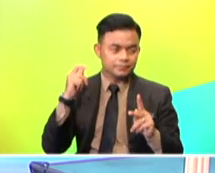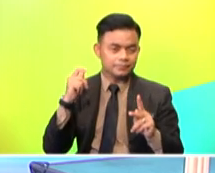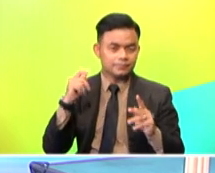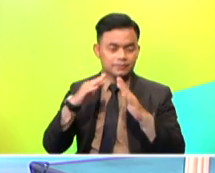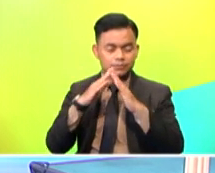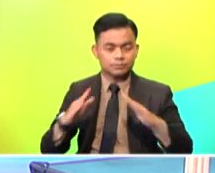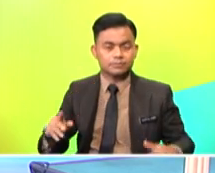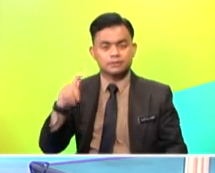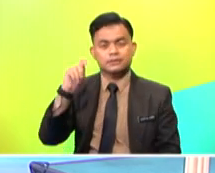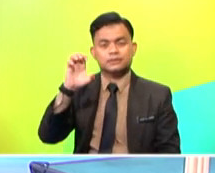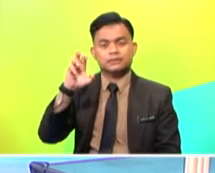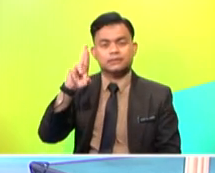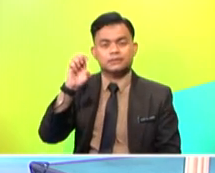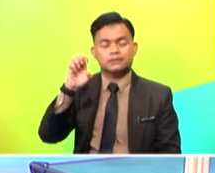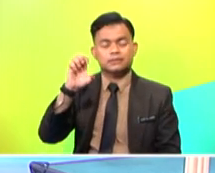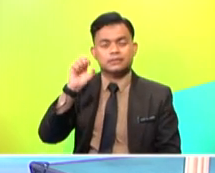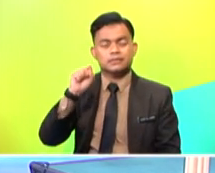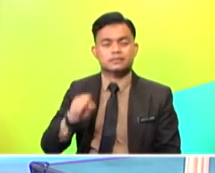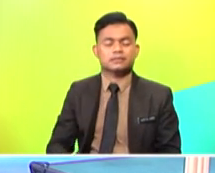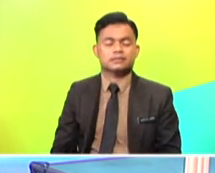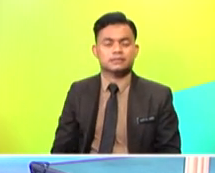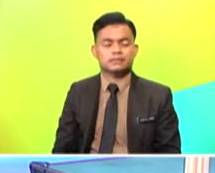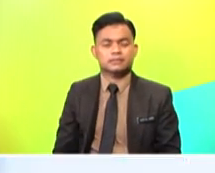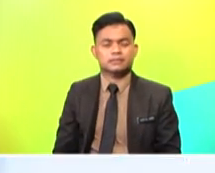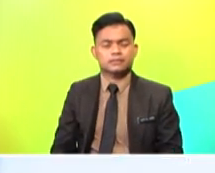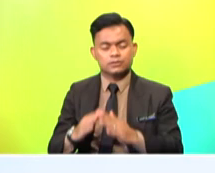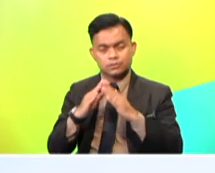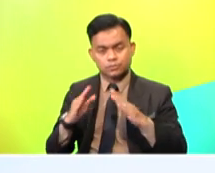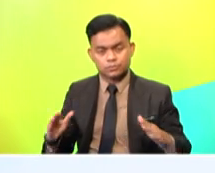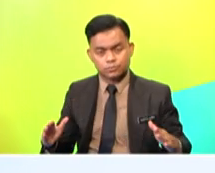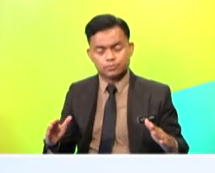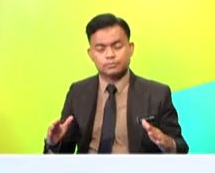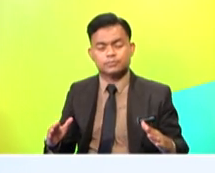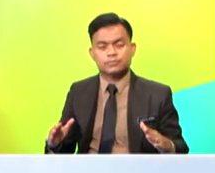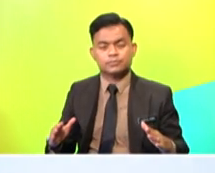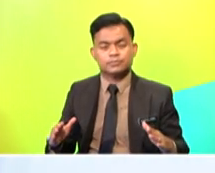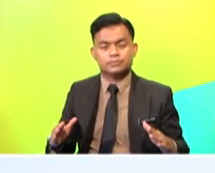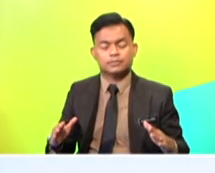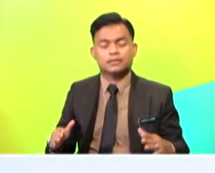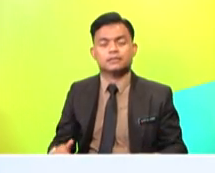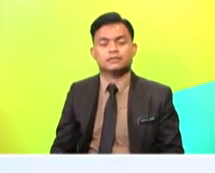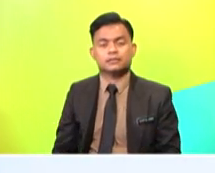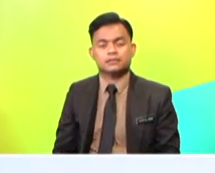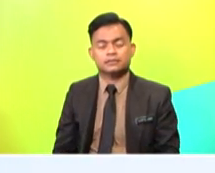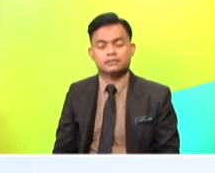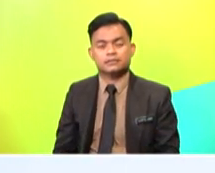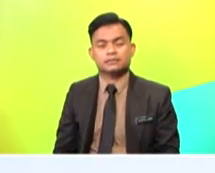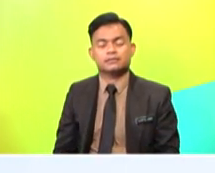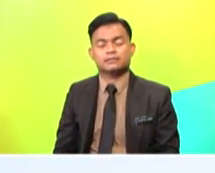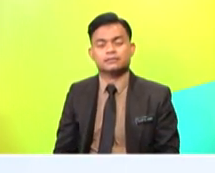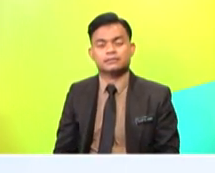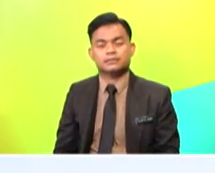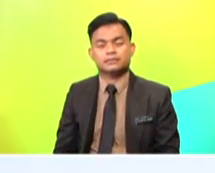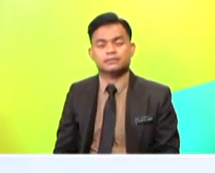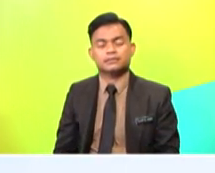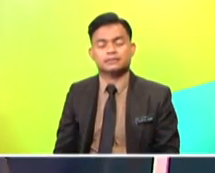ada dengan jiran-jiran. Tapi kalau rumah panjang ni siapa yang dalam ni, cikgu? Sama juga. Jiran-jiran kita lah. Oh, bukan keluarga, cikgu? Bukan. Oh, bukan.